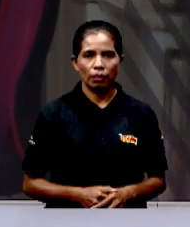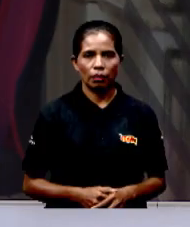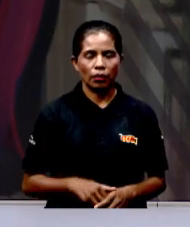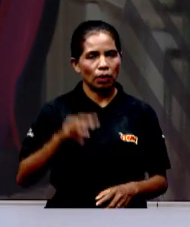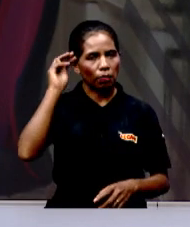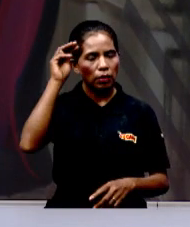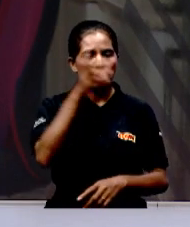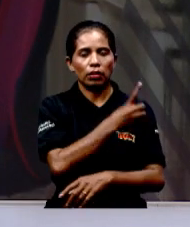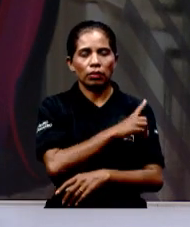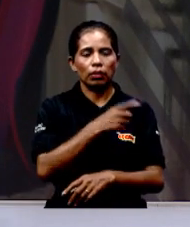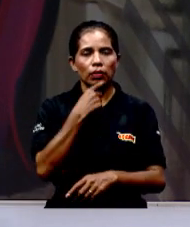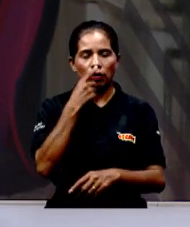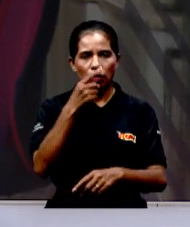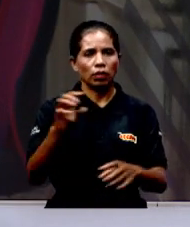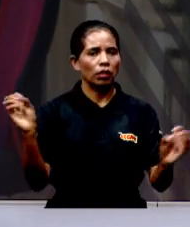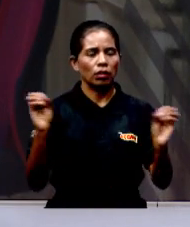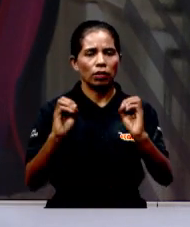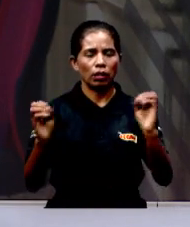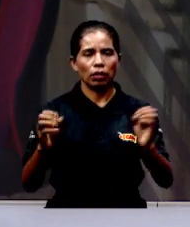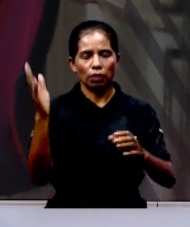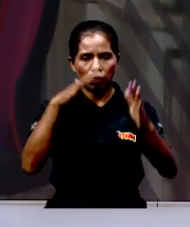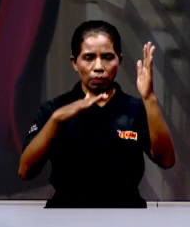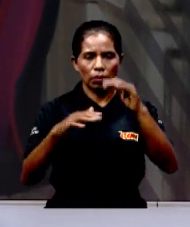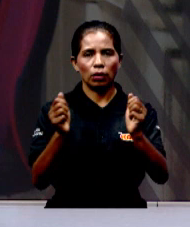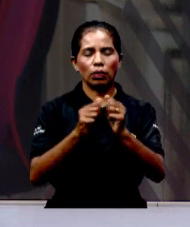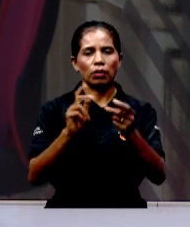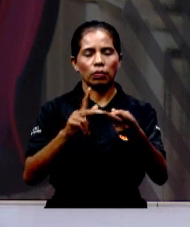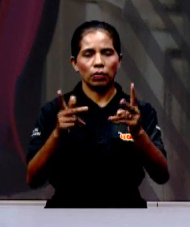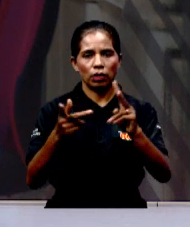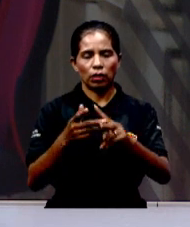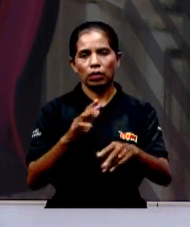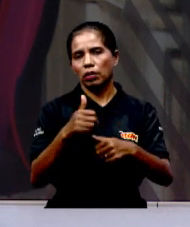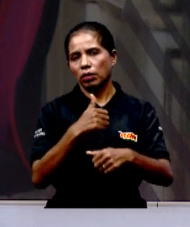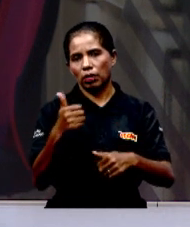Ministro da Defesa da Ucrânia Teten leia conflito com o parceiro ocidental.